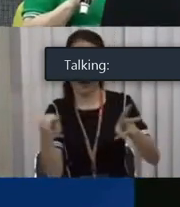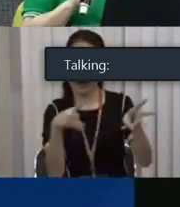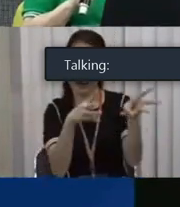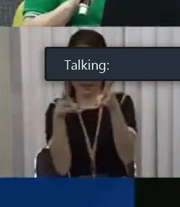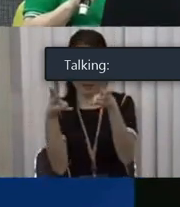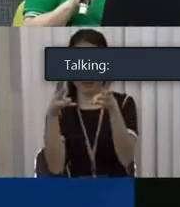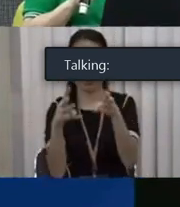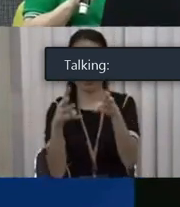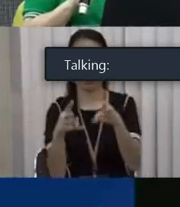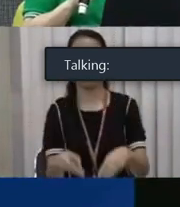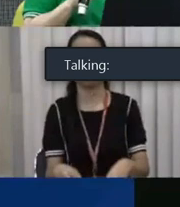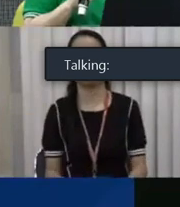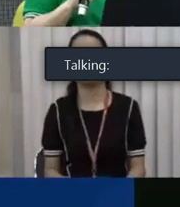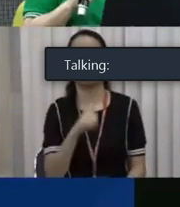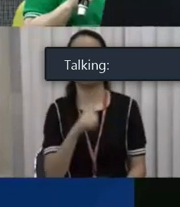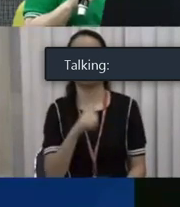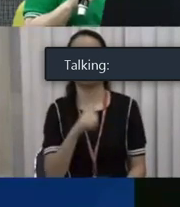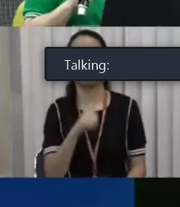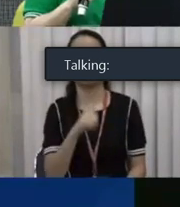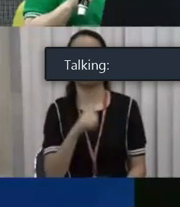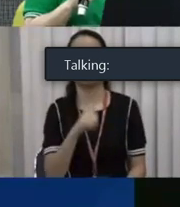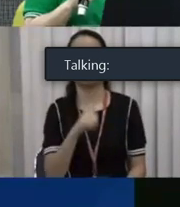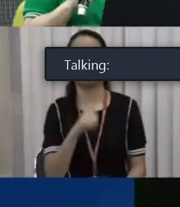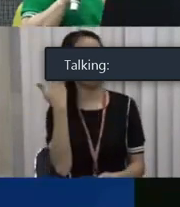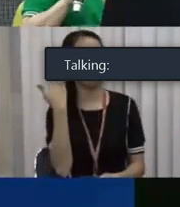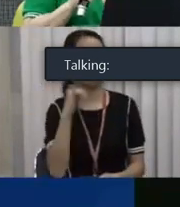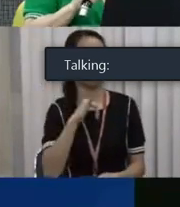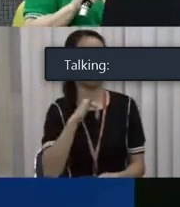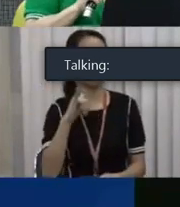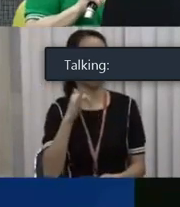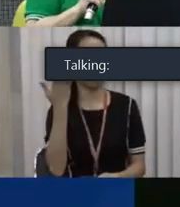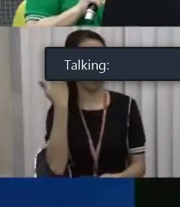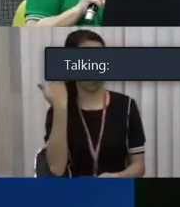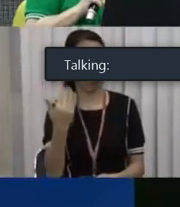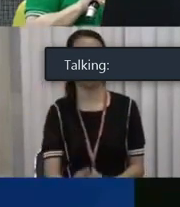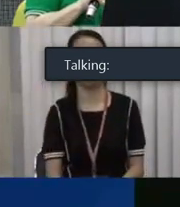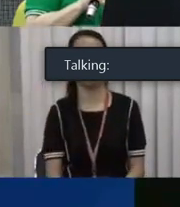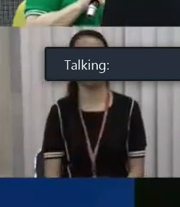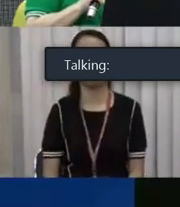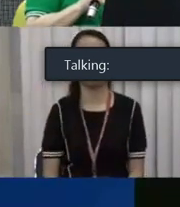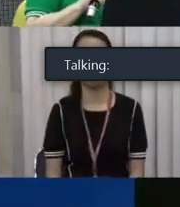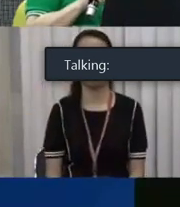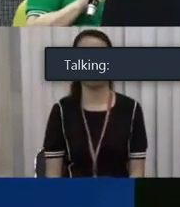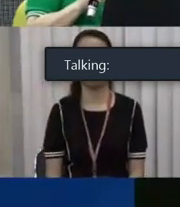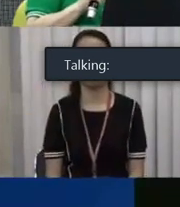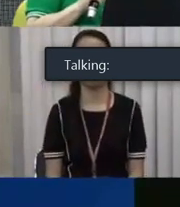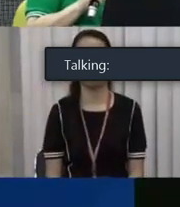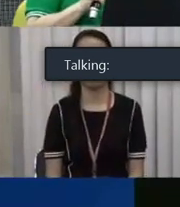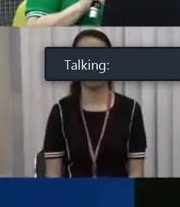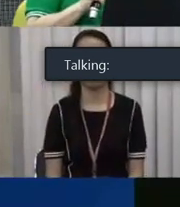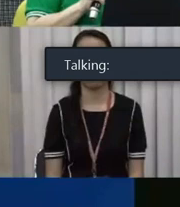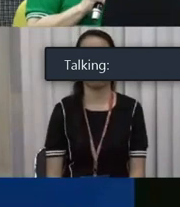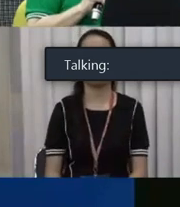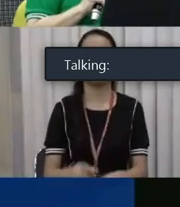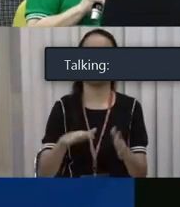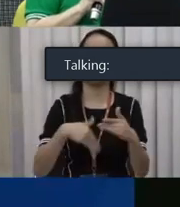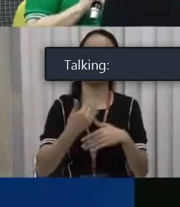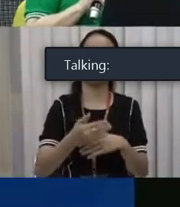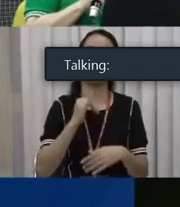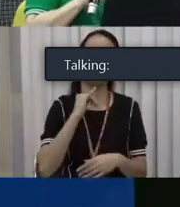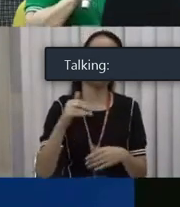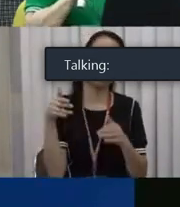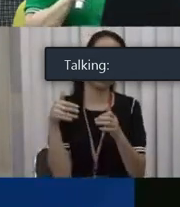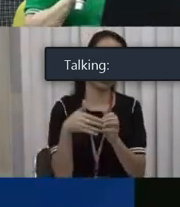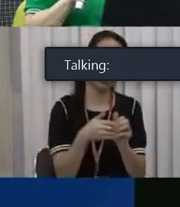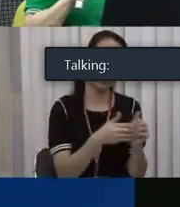Then data literacy, ang mga information mahimo natong ma-analyze nga ma-form nato og information.